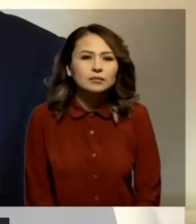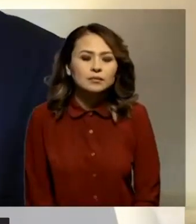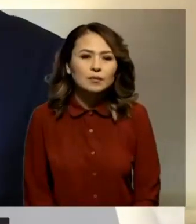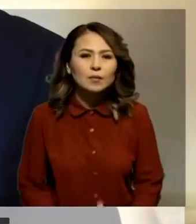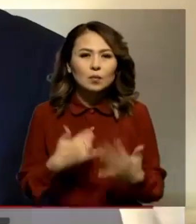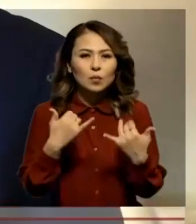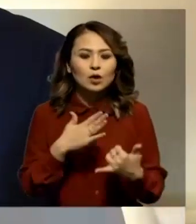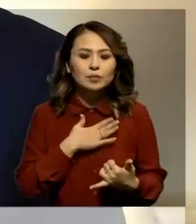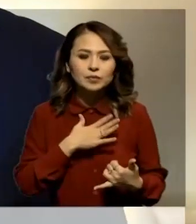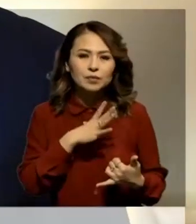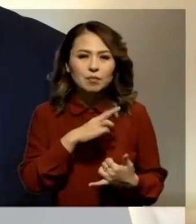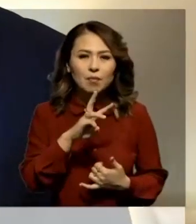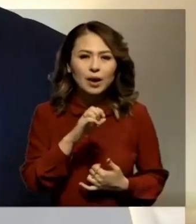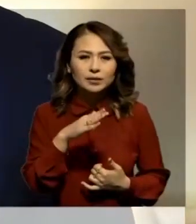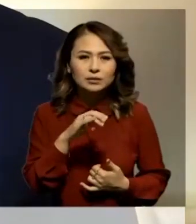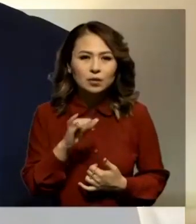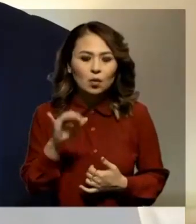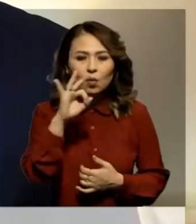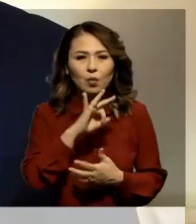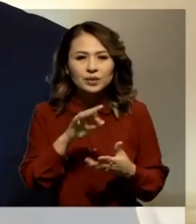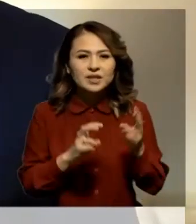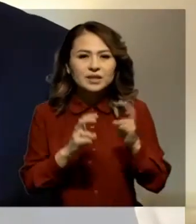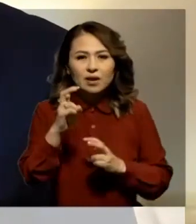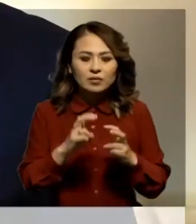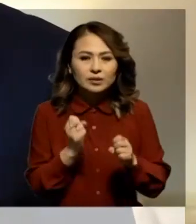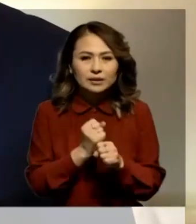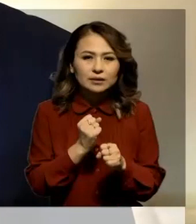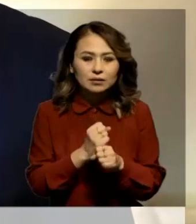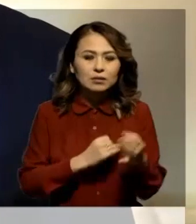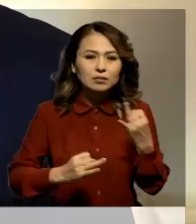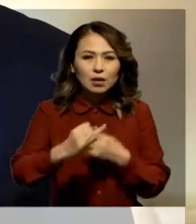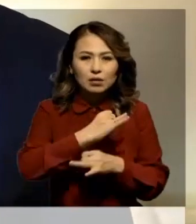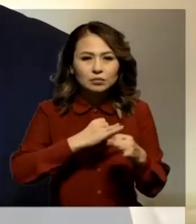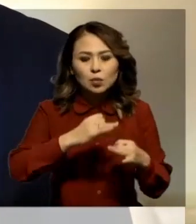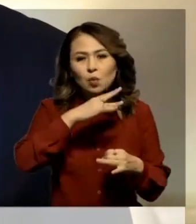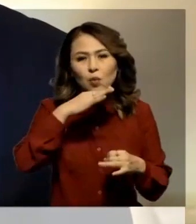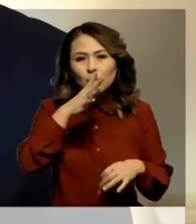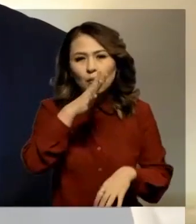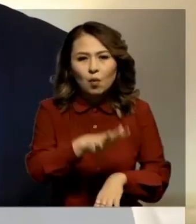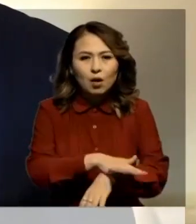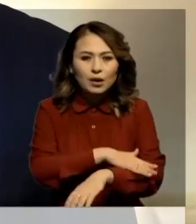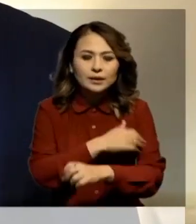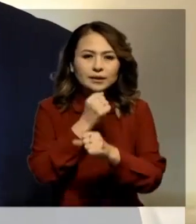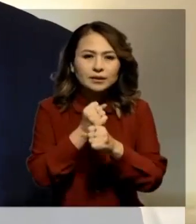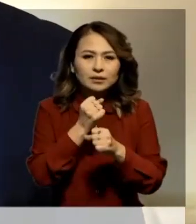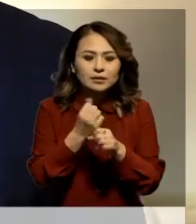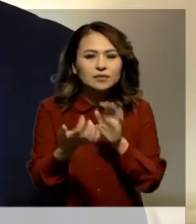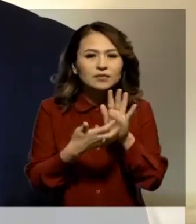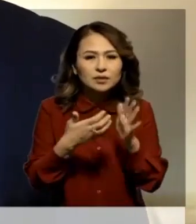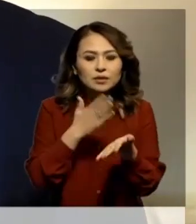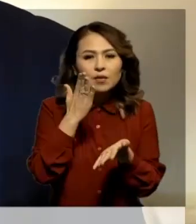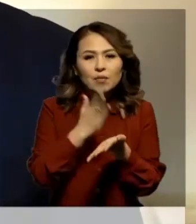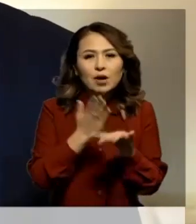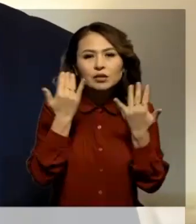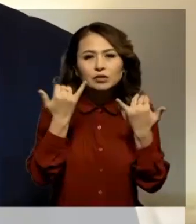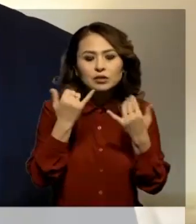Бүгін біз Маңғыстау облысында су тұщыландыру зауытын салу тақырыбын талқыладық. Өңірде көп уақыттан бері тіршілік көздің тапшылығы сезілуде.